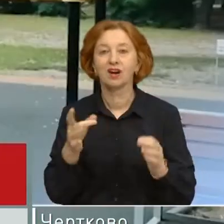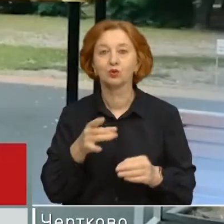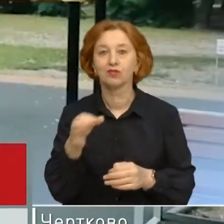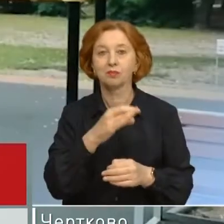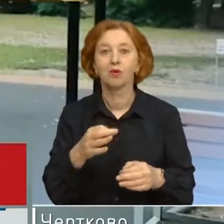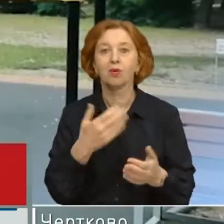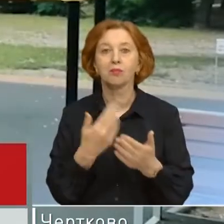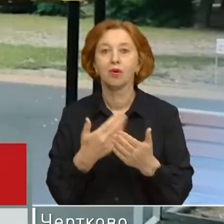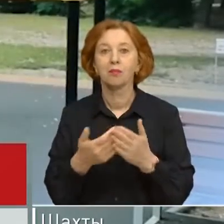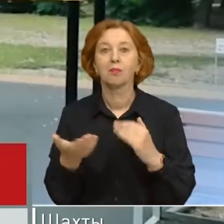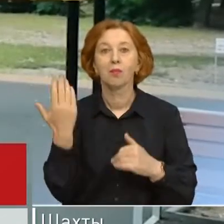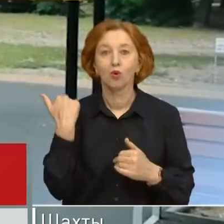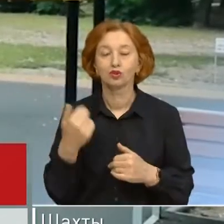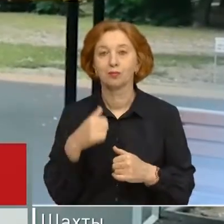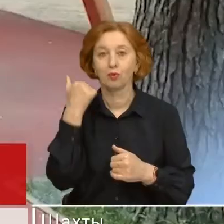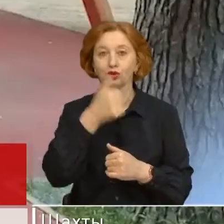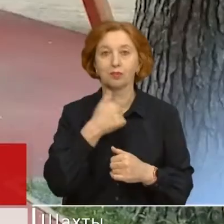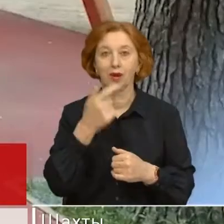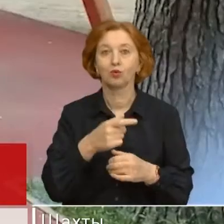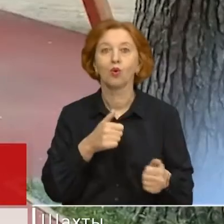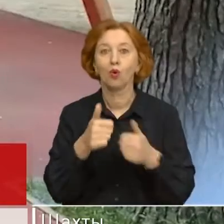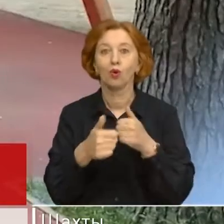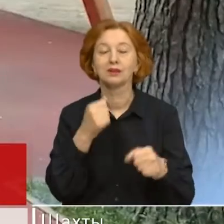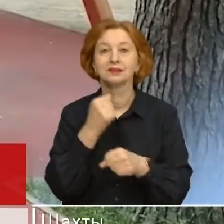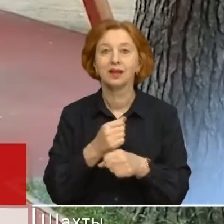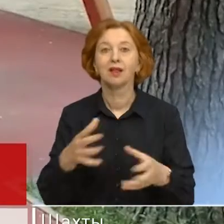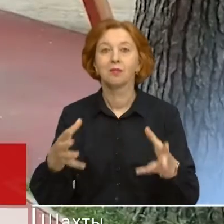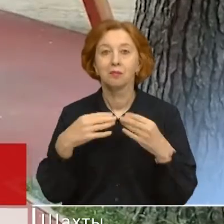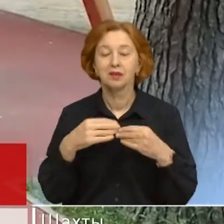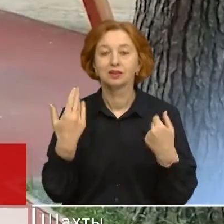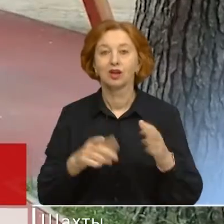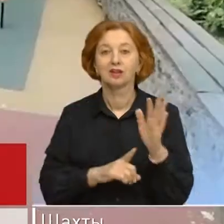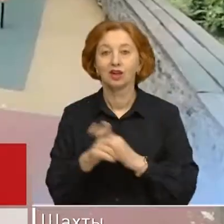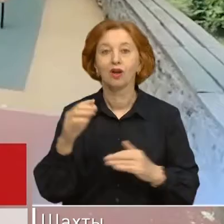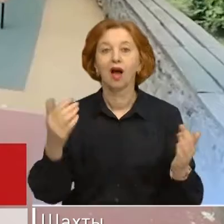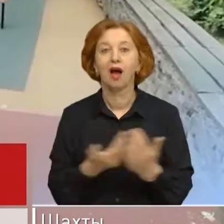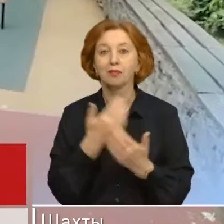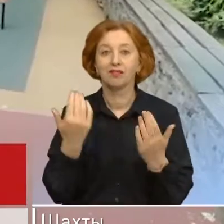области после прошедшего в прошлом году областного конкурса «Сделаем вместе» сейчас строится и